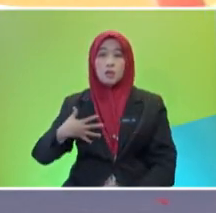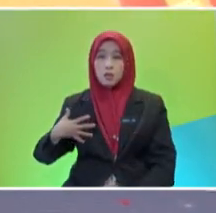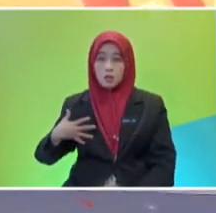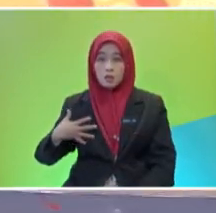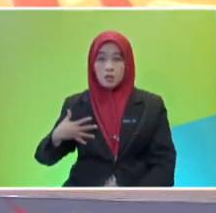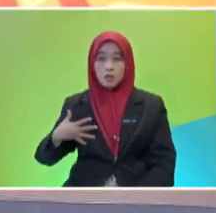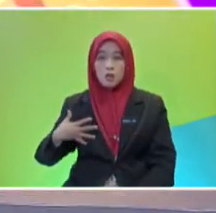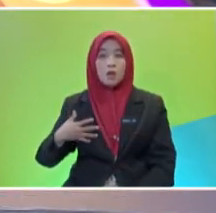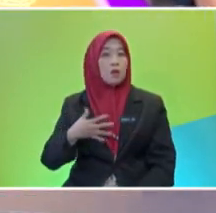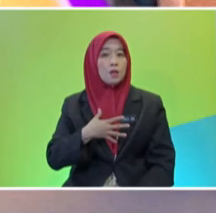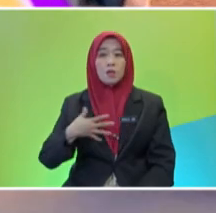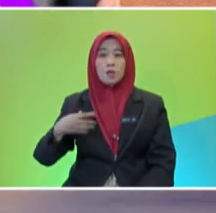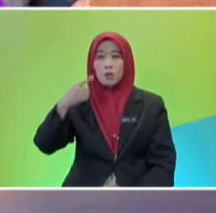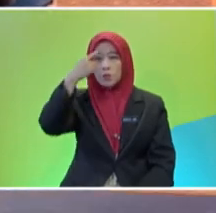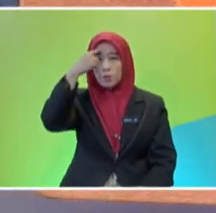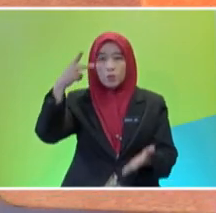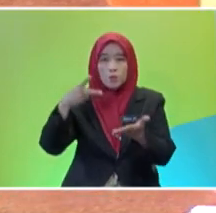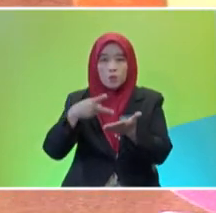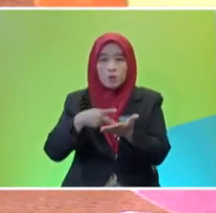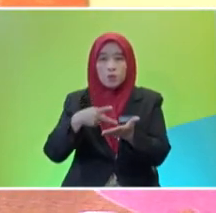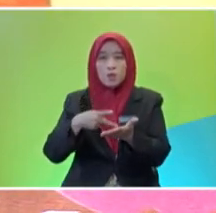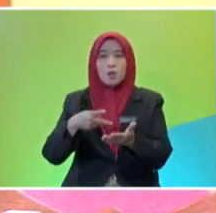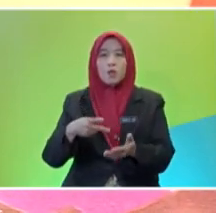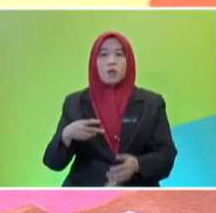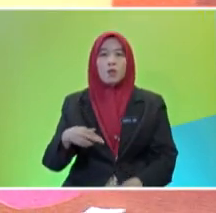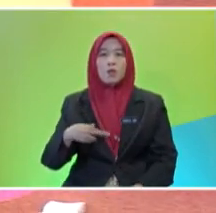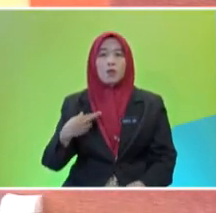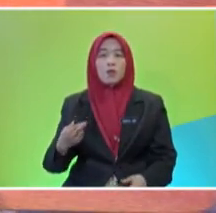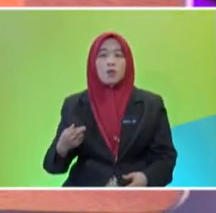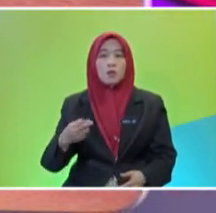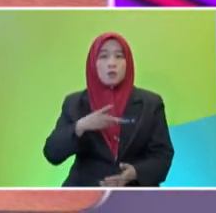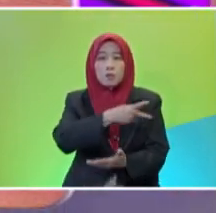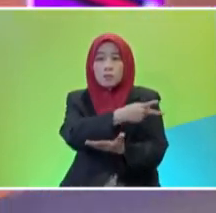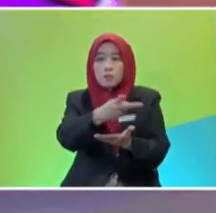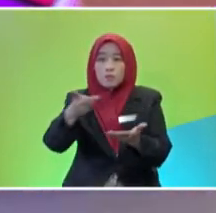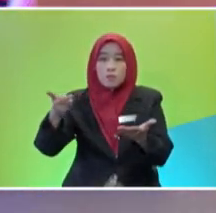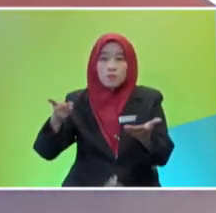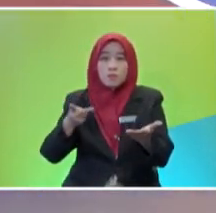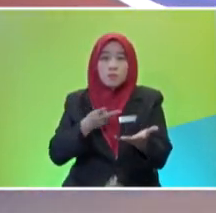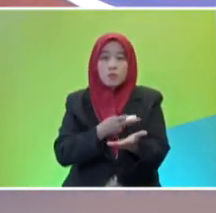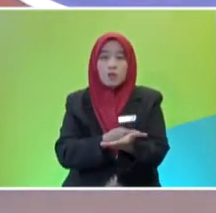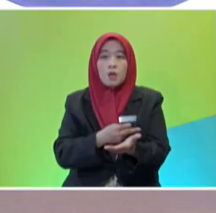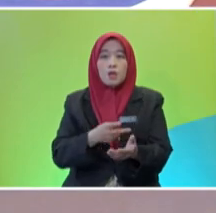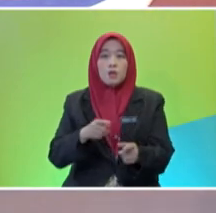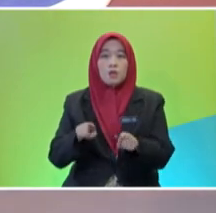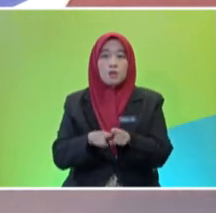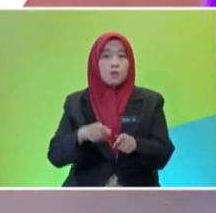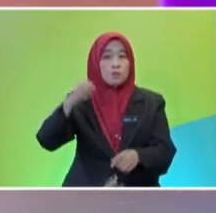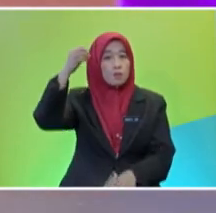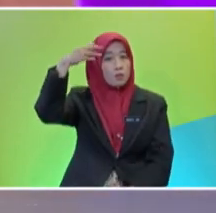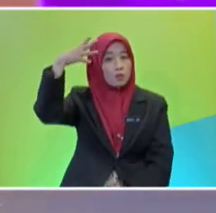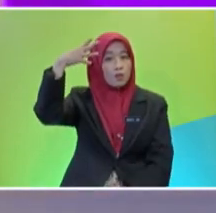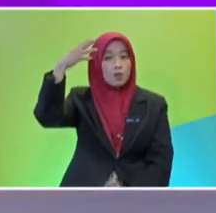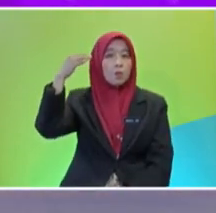Kita ada deria untuk mengesan rangsangan-rangsangan yang berupa segaran. Macam cahaya,